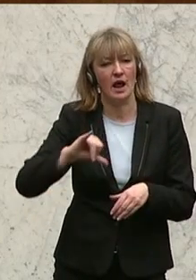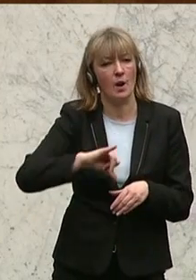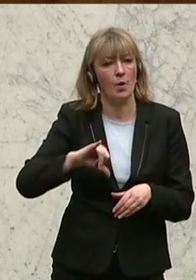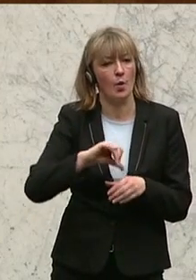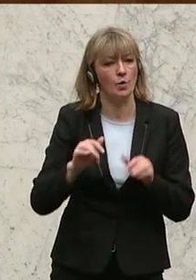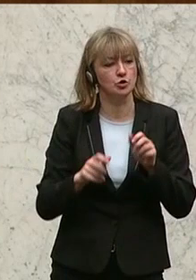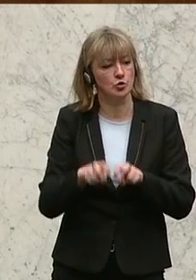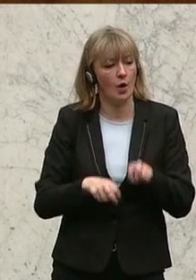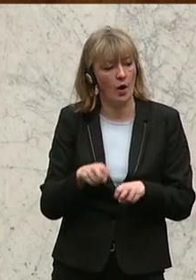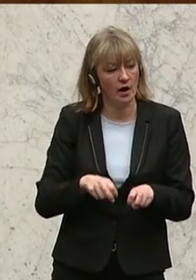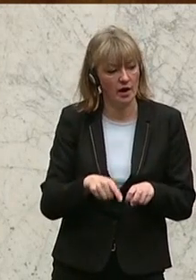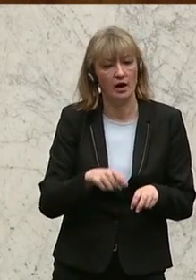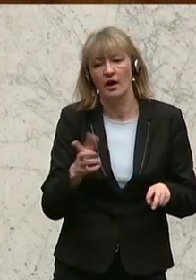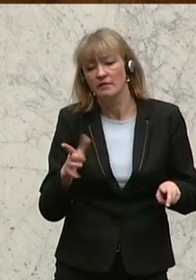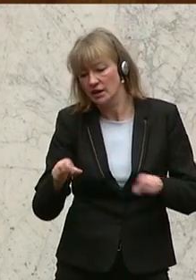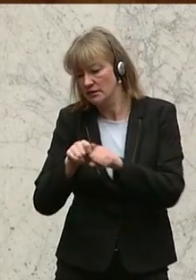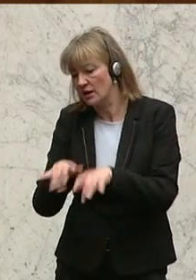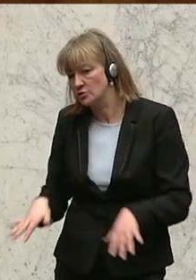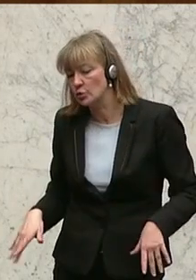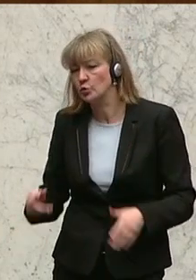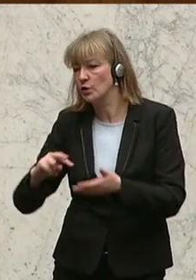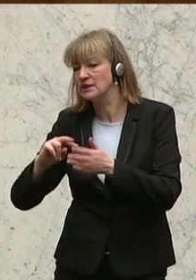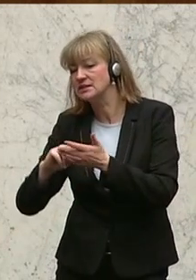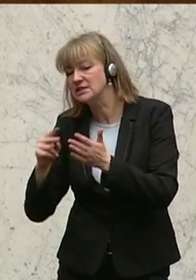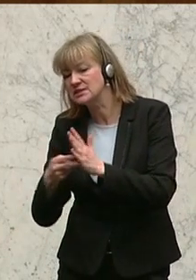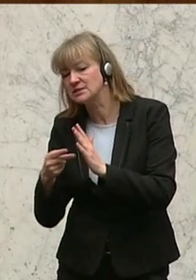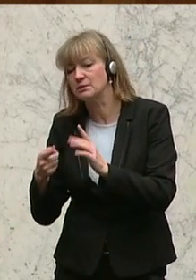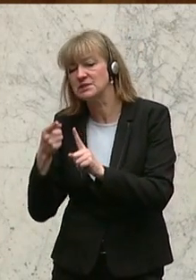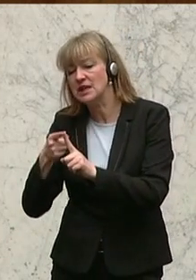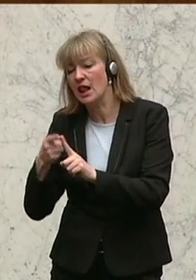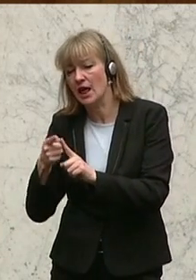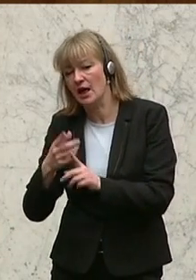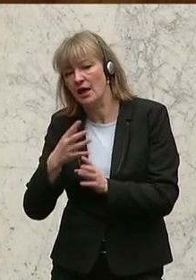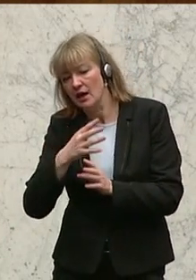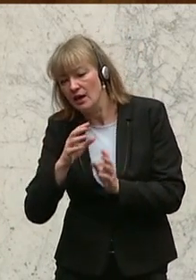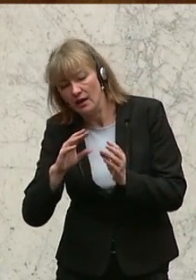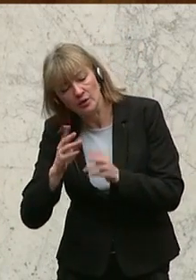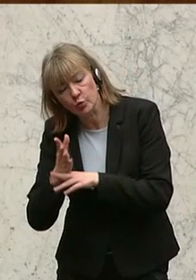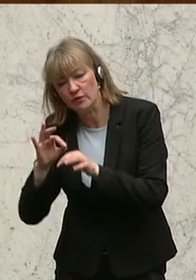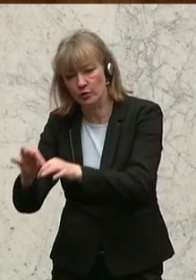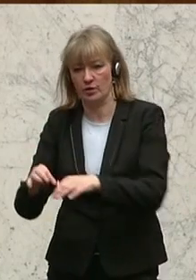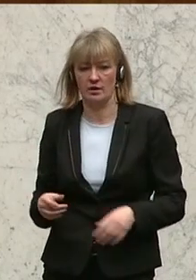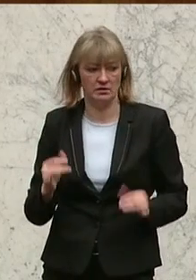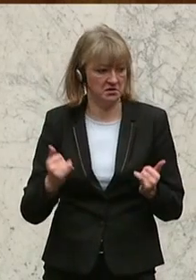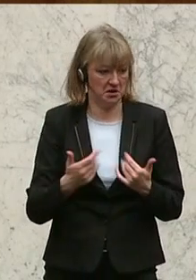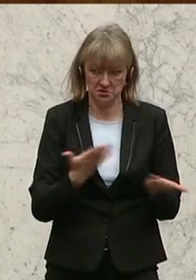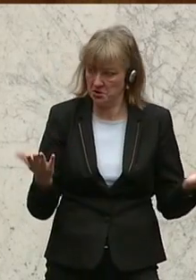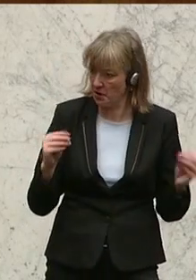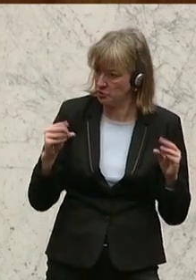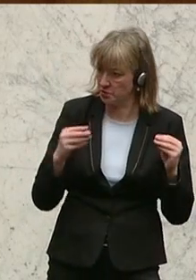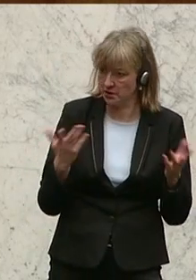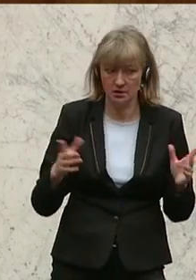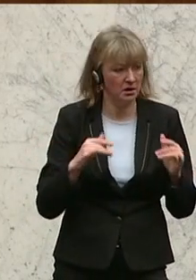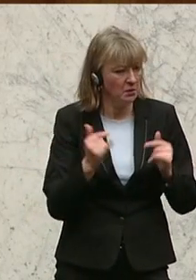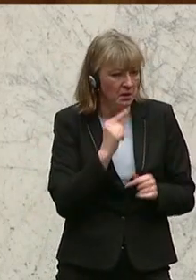Mineralölsteuer, um Ihre ganzen Infrastrukturvorhaben durchziehen zu können. Da redet heute kein Mensch darüber. Ein